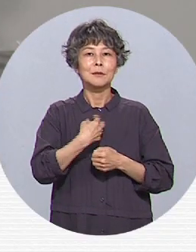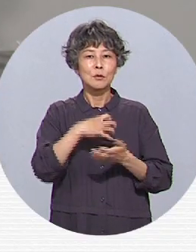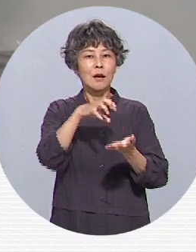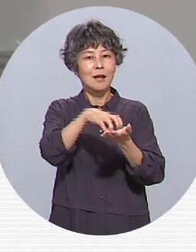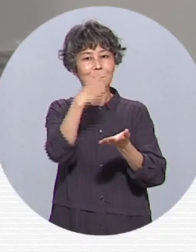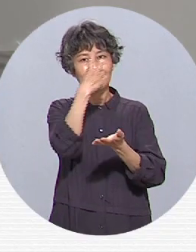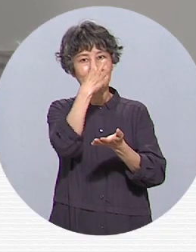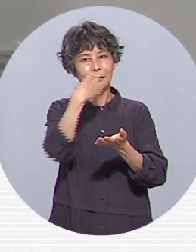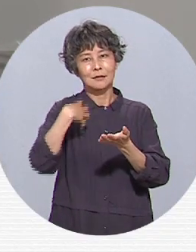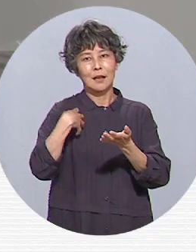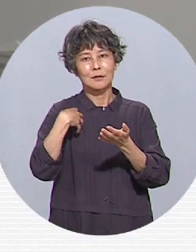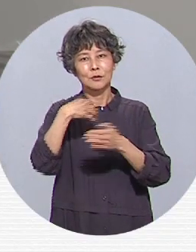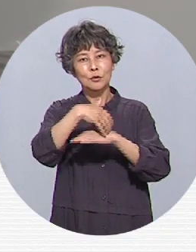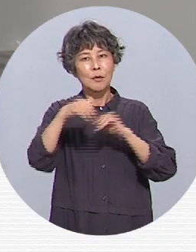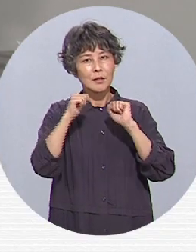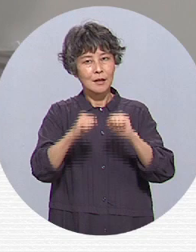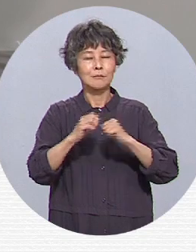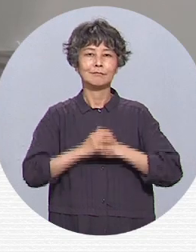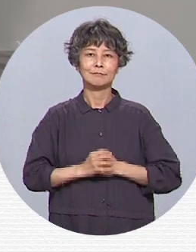で頑張ります。